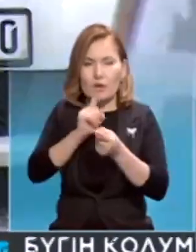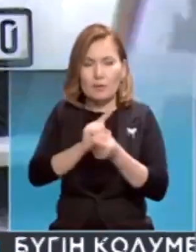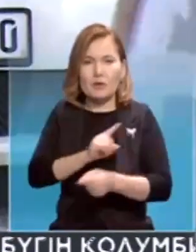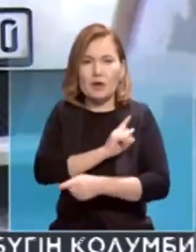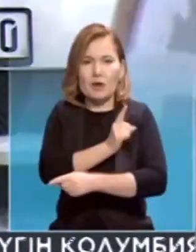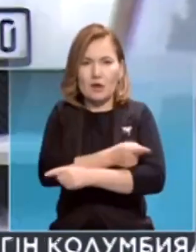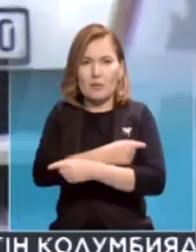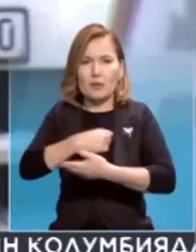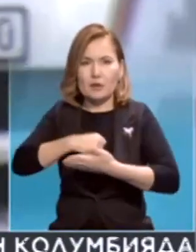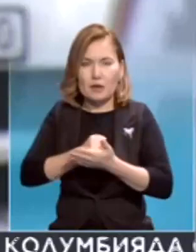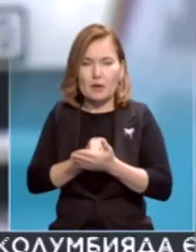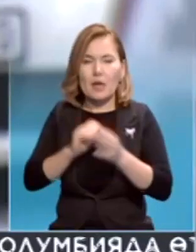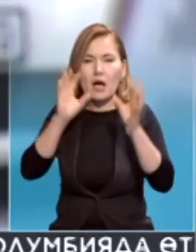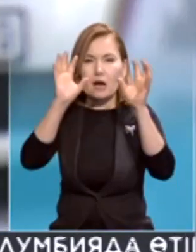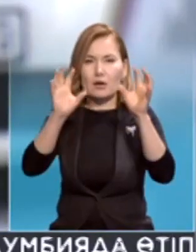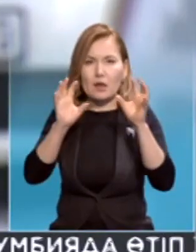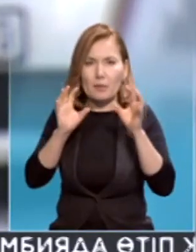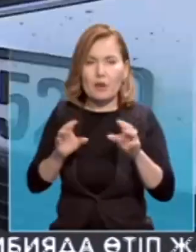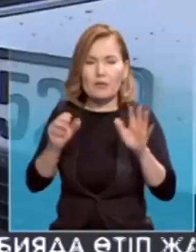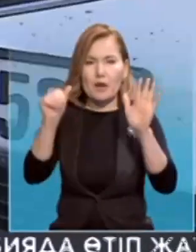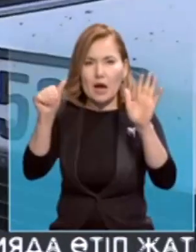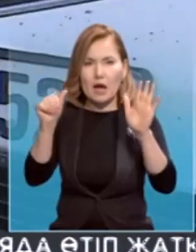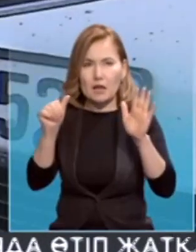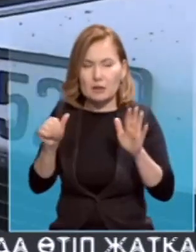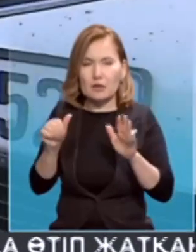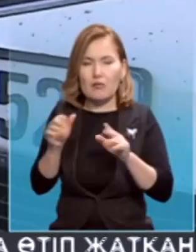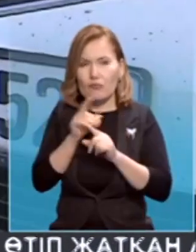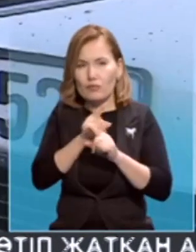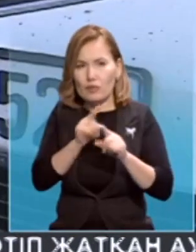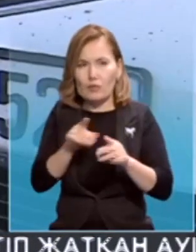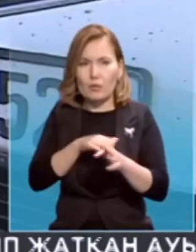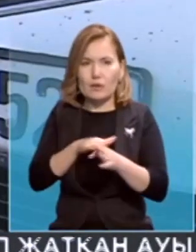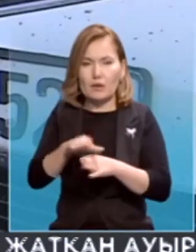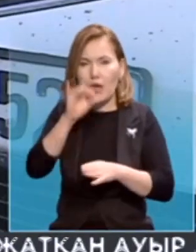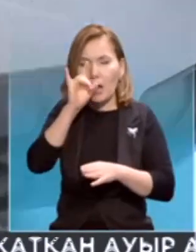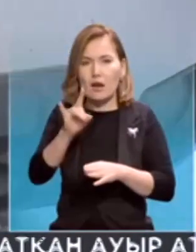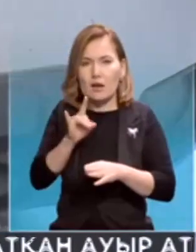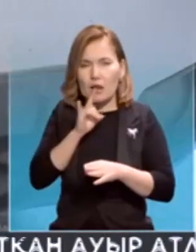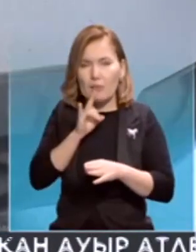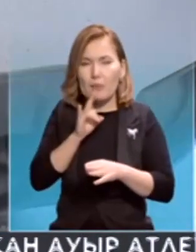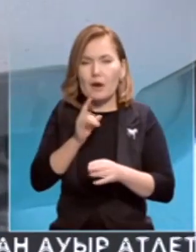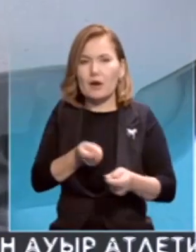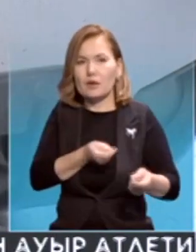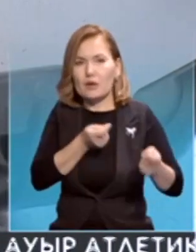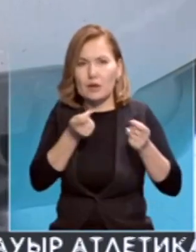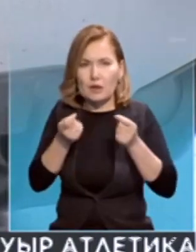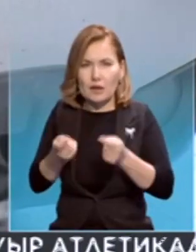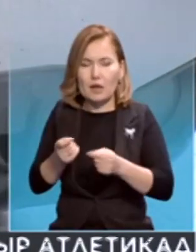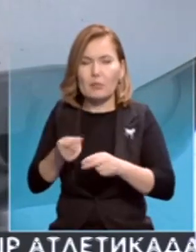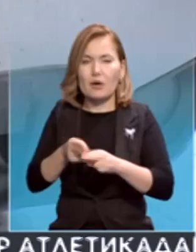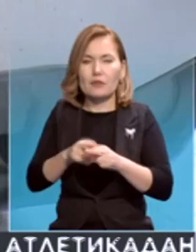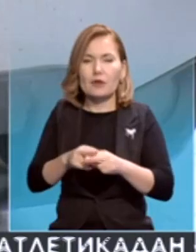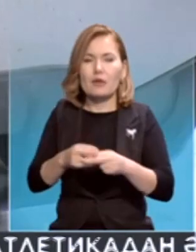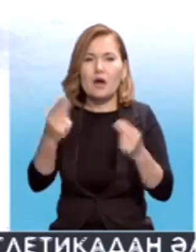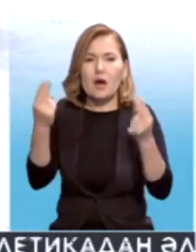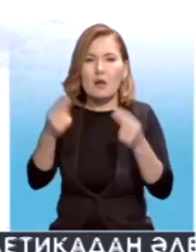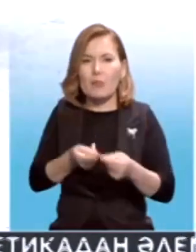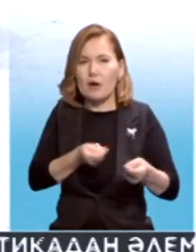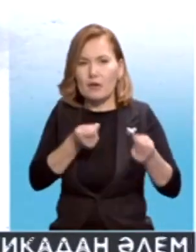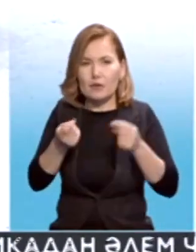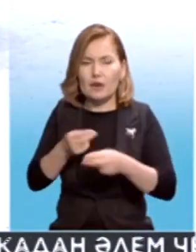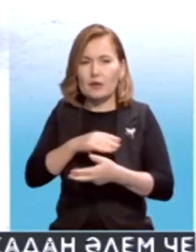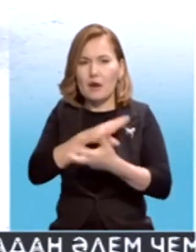күшіне енген соң заңдастыру жарты жыл көлемінде жүргізілмек. Автокөліктің Қазақстанға келу күні шекарадан өткен немесе алғашқы